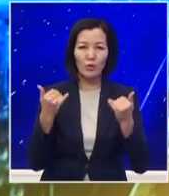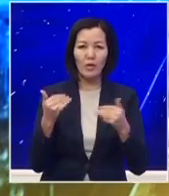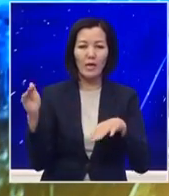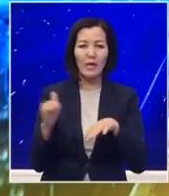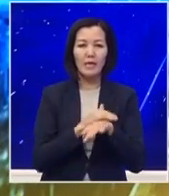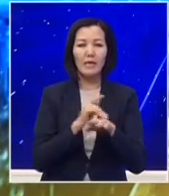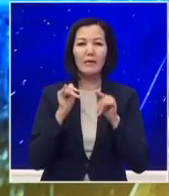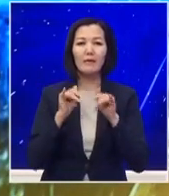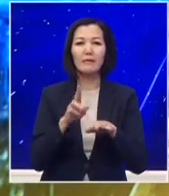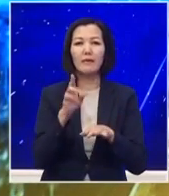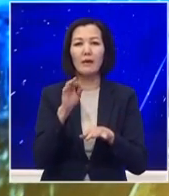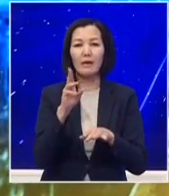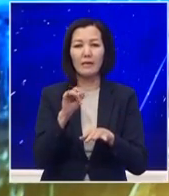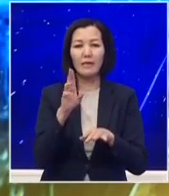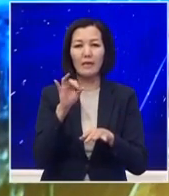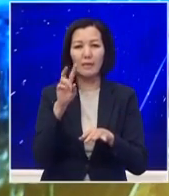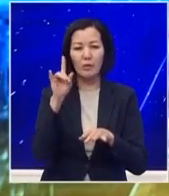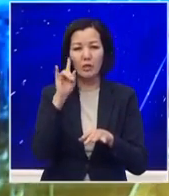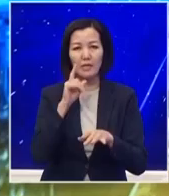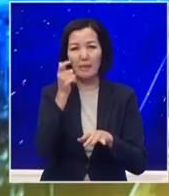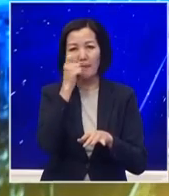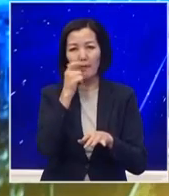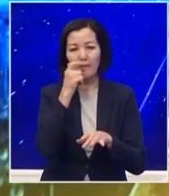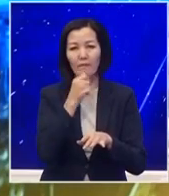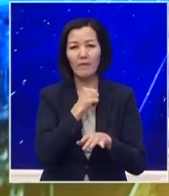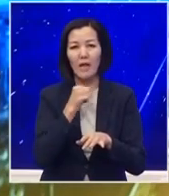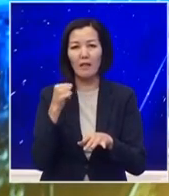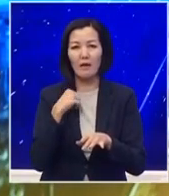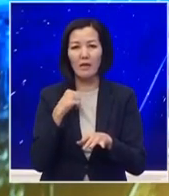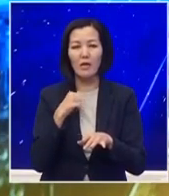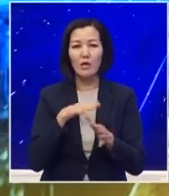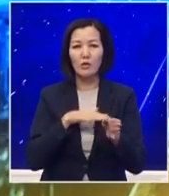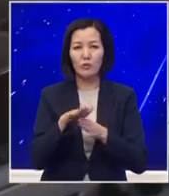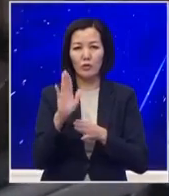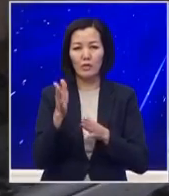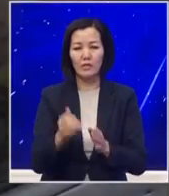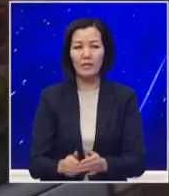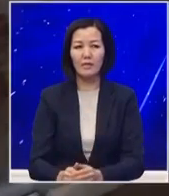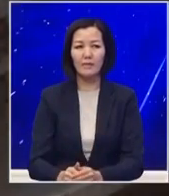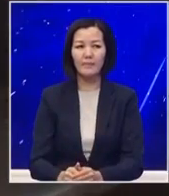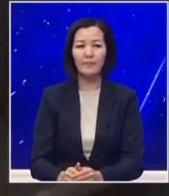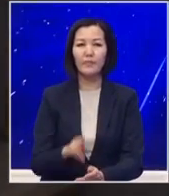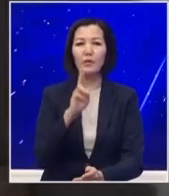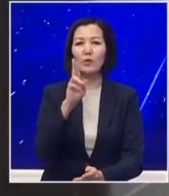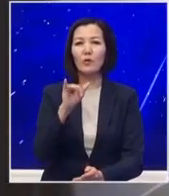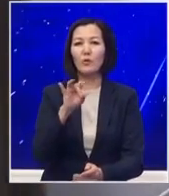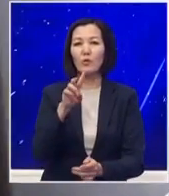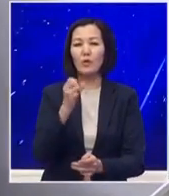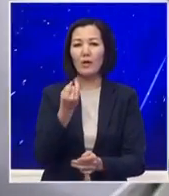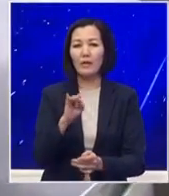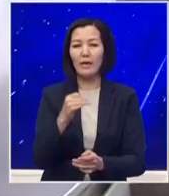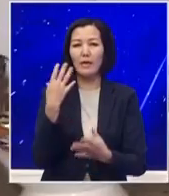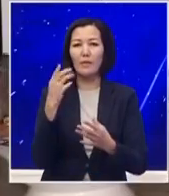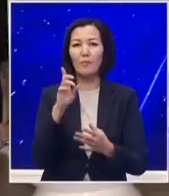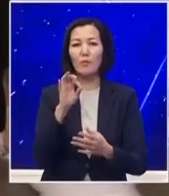іс Қарасай, Еңбекшіқазақ, Панфилов, Талғар ауданында жүзеге асырылады. Құралай Бабаева 30 жылдан бері